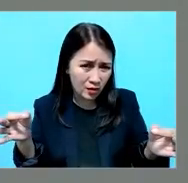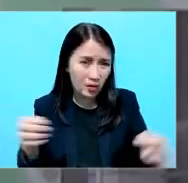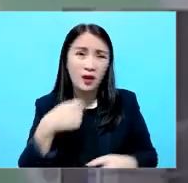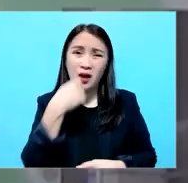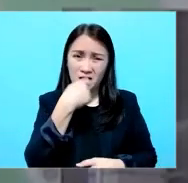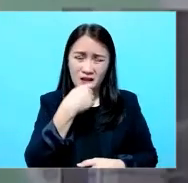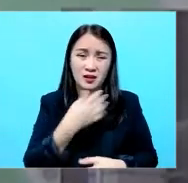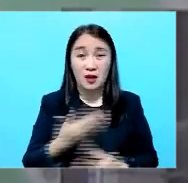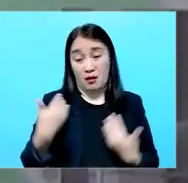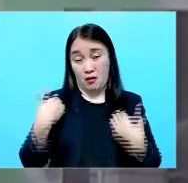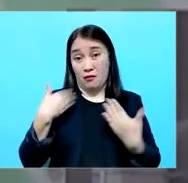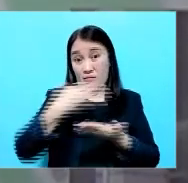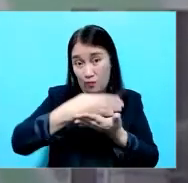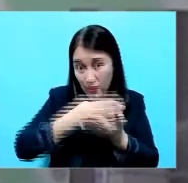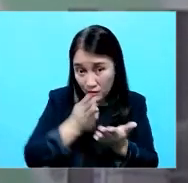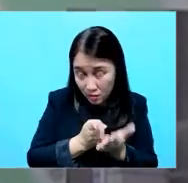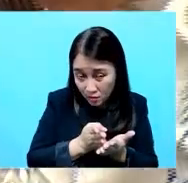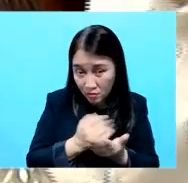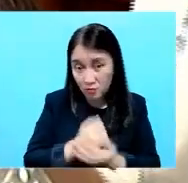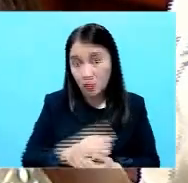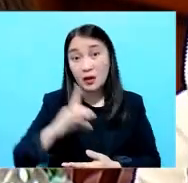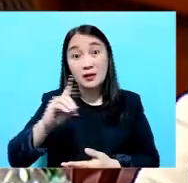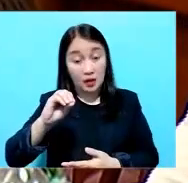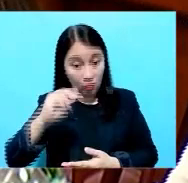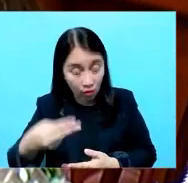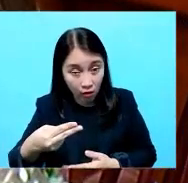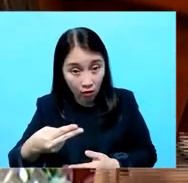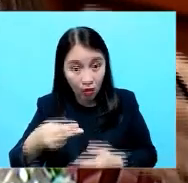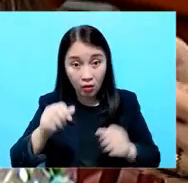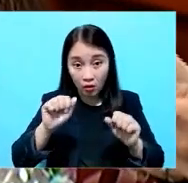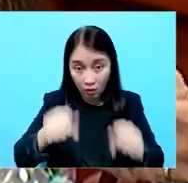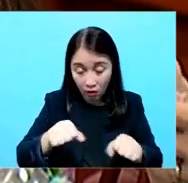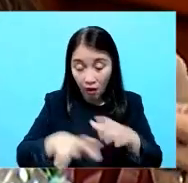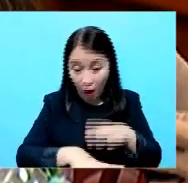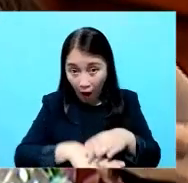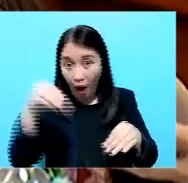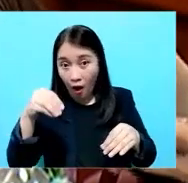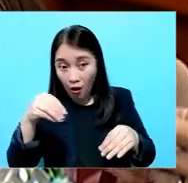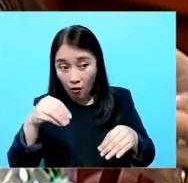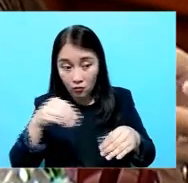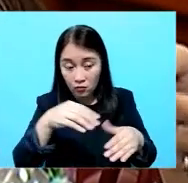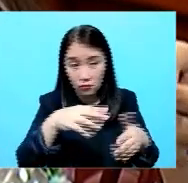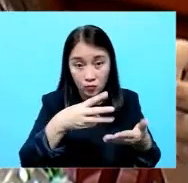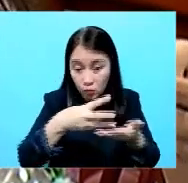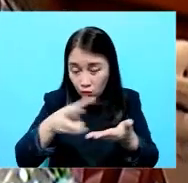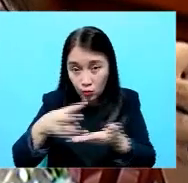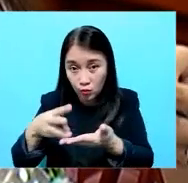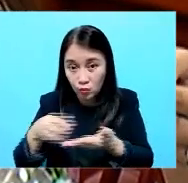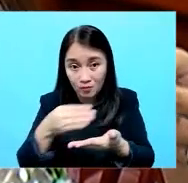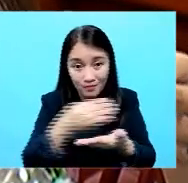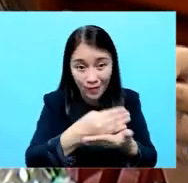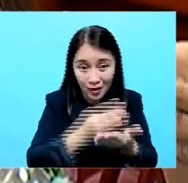naman? What the Department of Health can do is to take away this out-of-pocket expenditure from the people and make